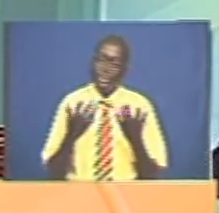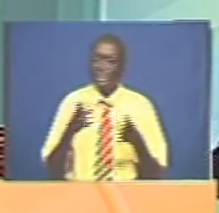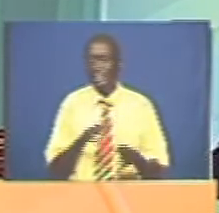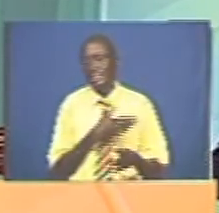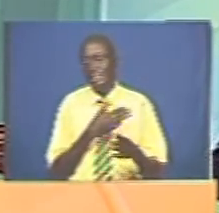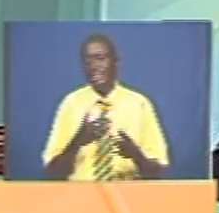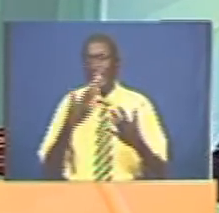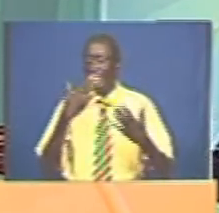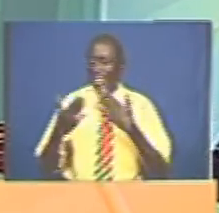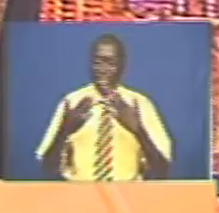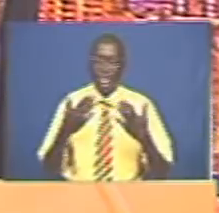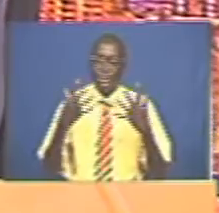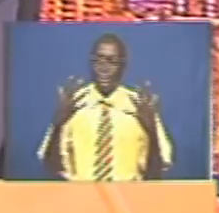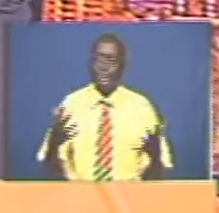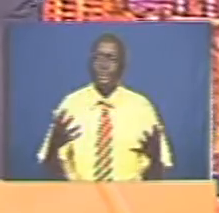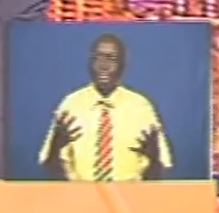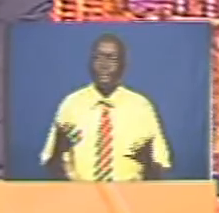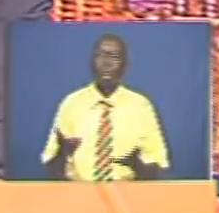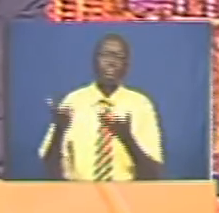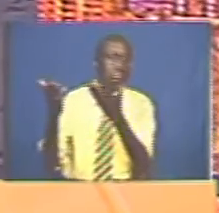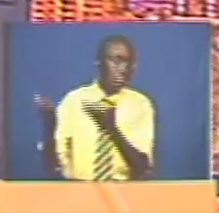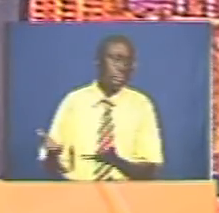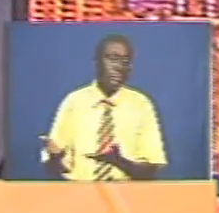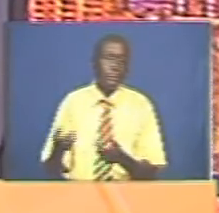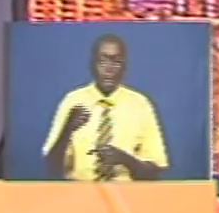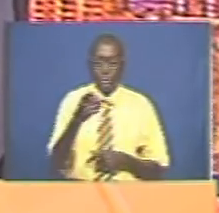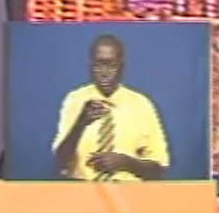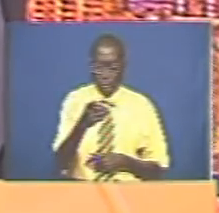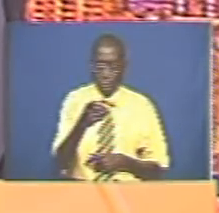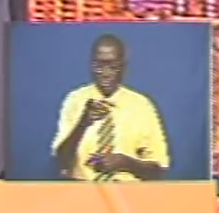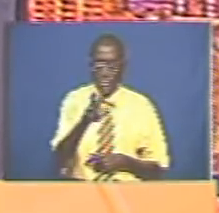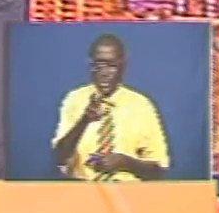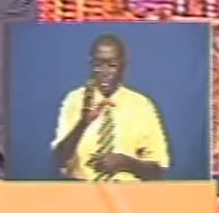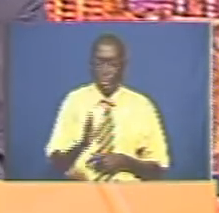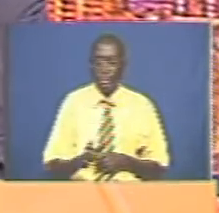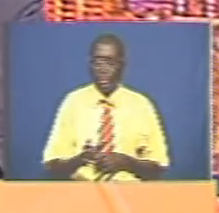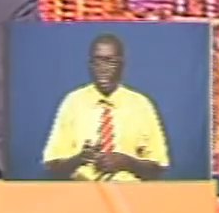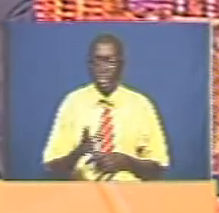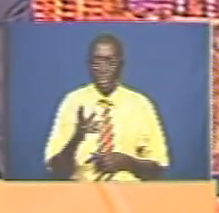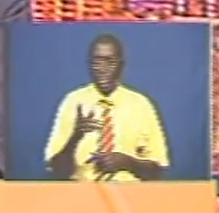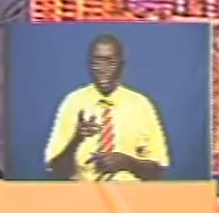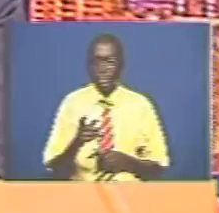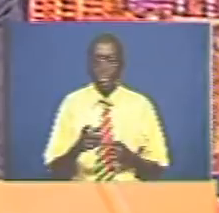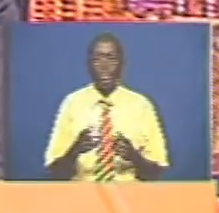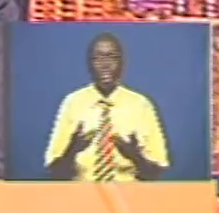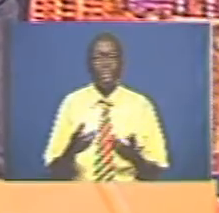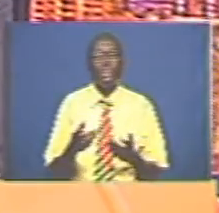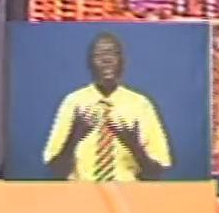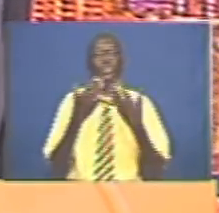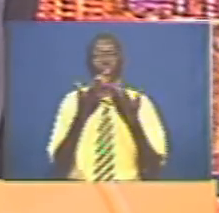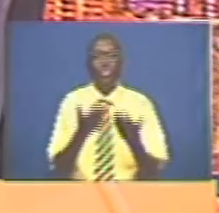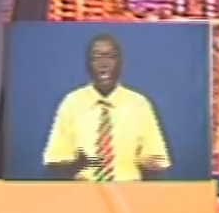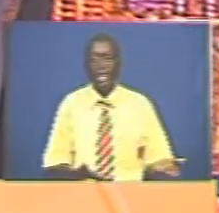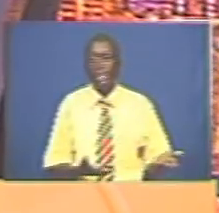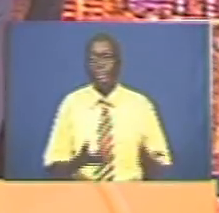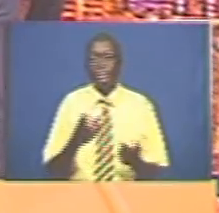ni asante kubwa sana. Sasa mtazamaji hapo ulipo yani kwa sababu ni Darubini ninatoa mwaliko kabisa na ningependa